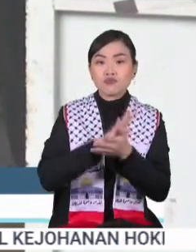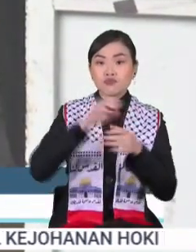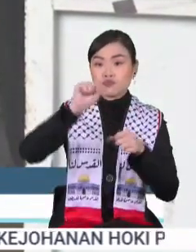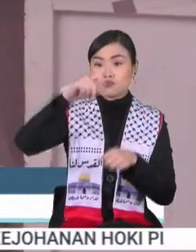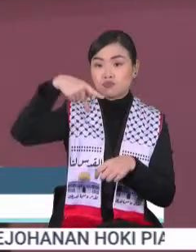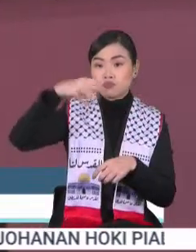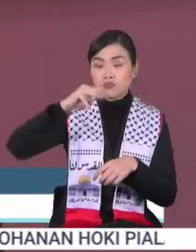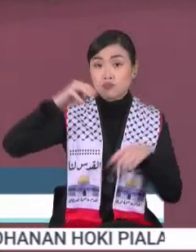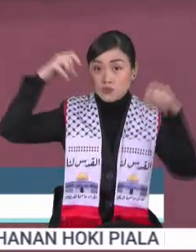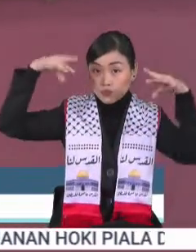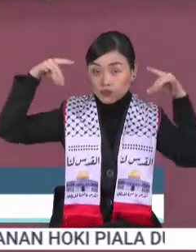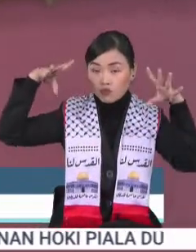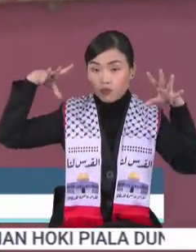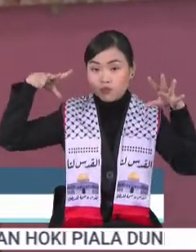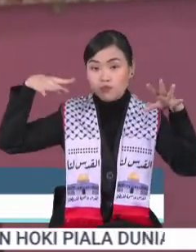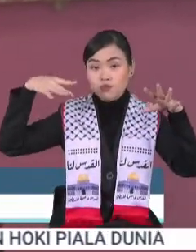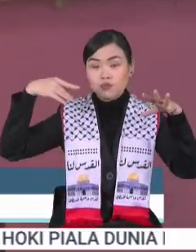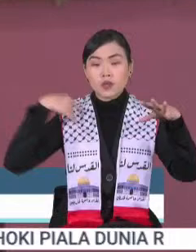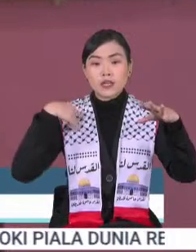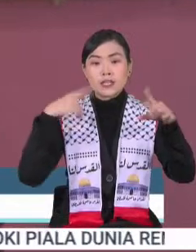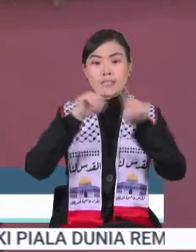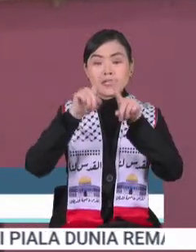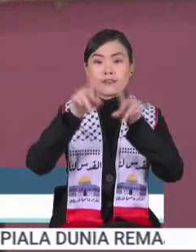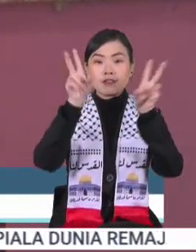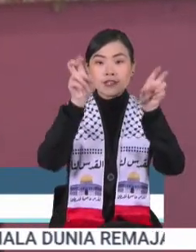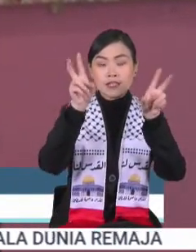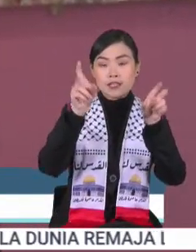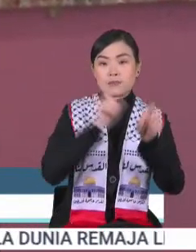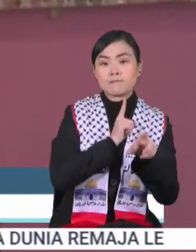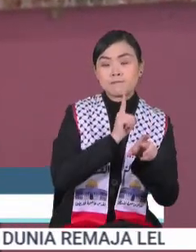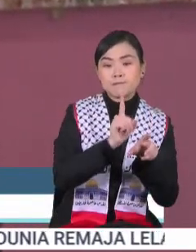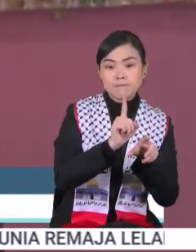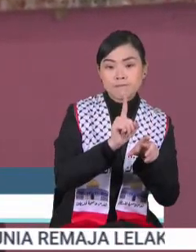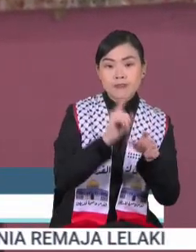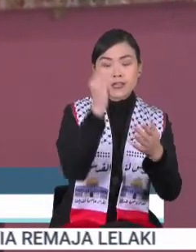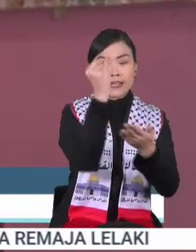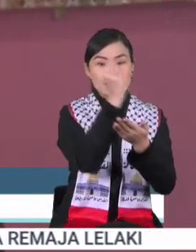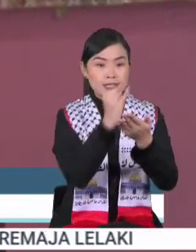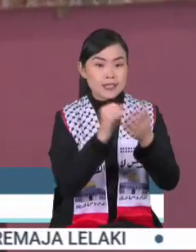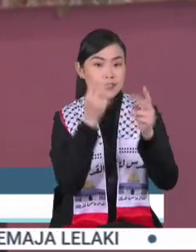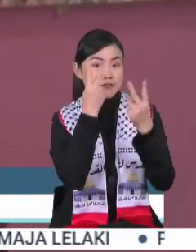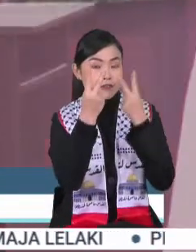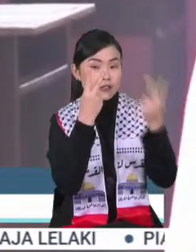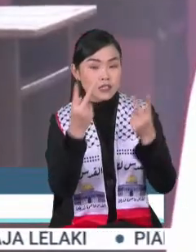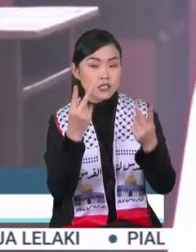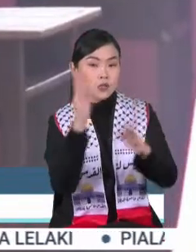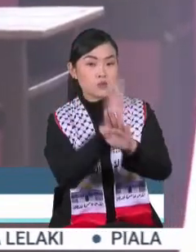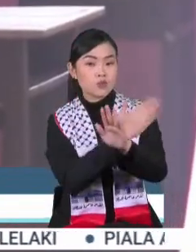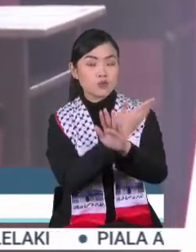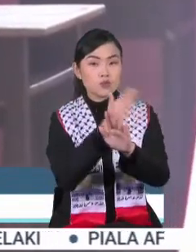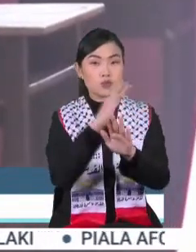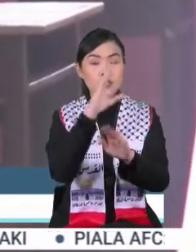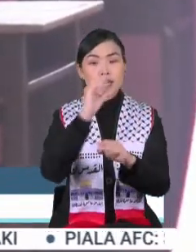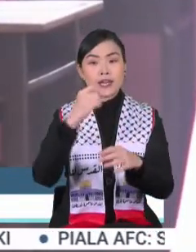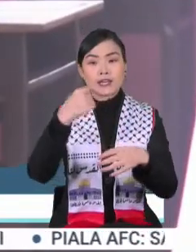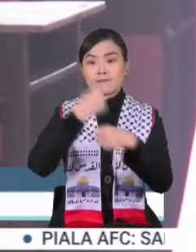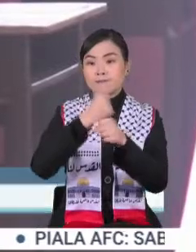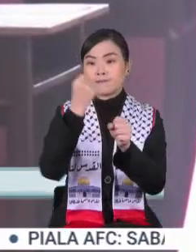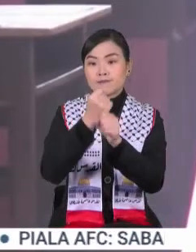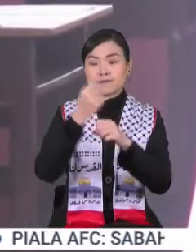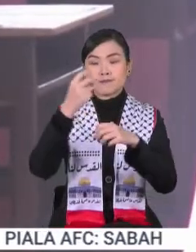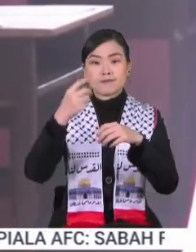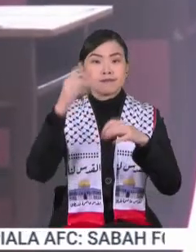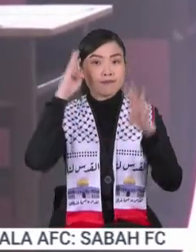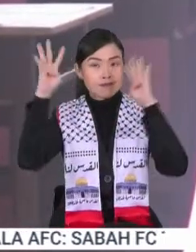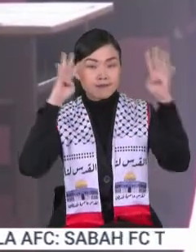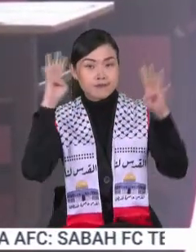Tarikh berkenaan melibatkan subjek manahij al-ulum al-islamiah pendidikan sini visual kertas du pendidikan Muzik kertas sat dan Reka Cipta kertas